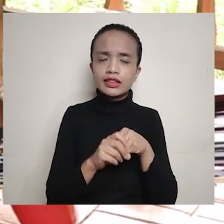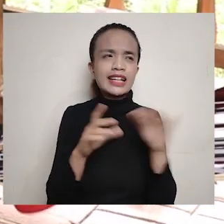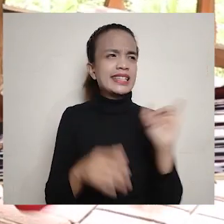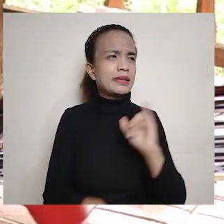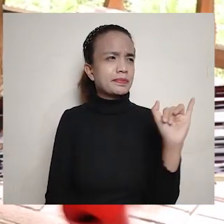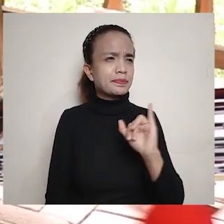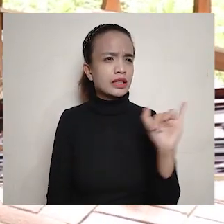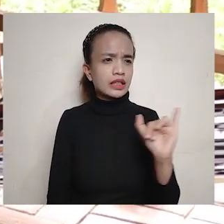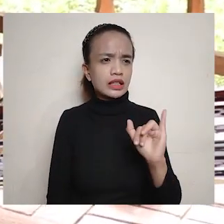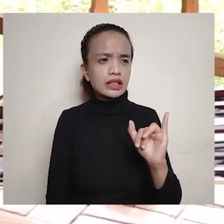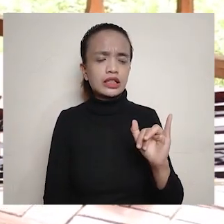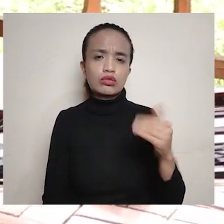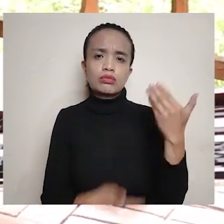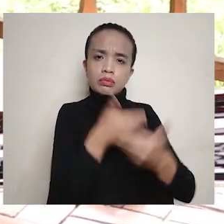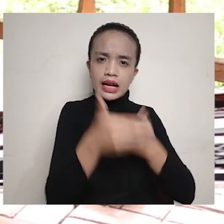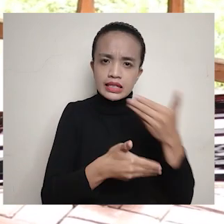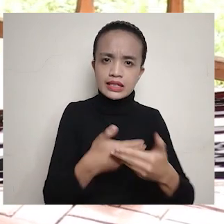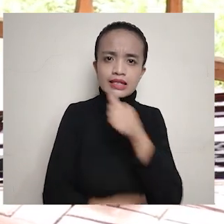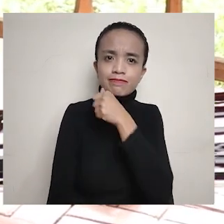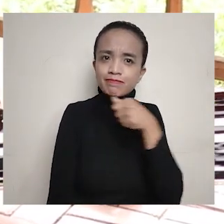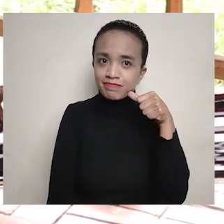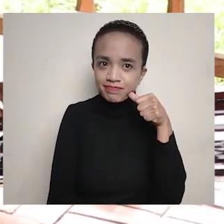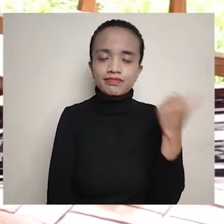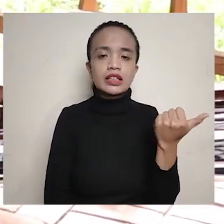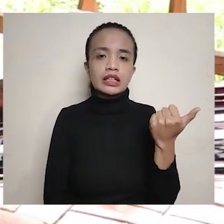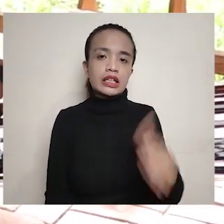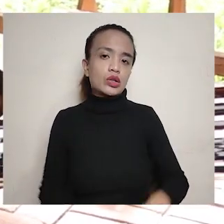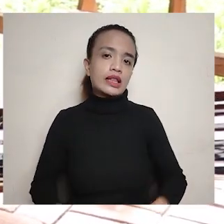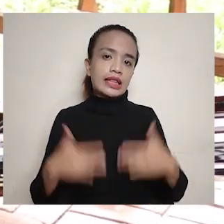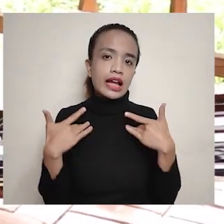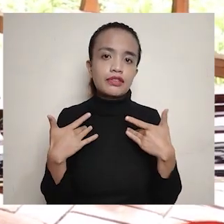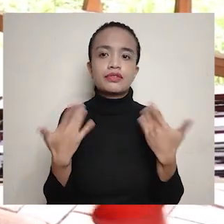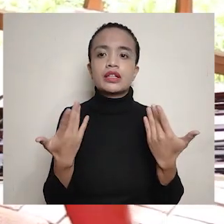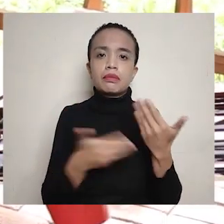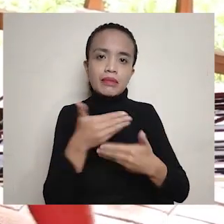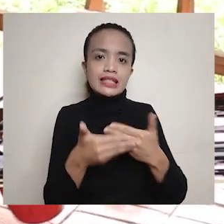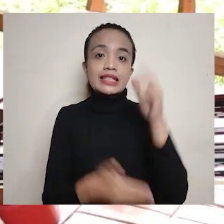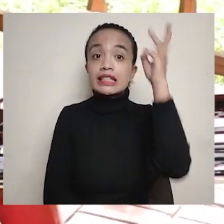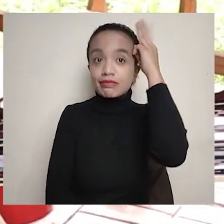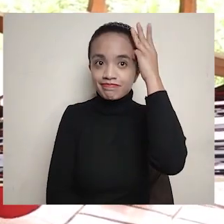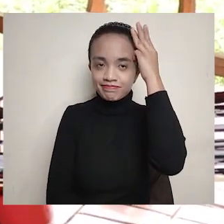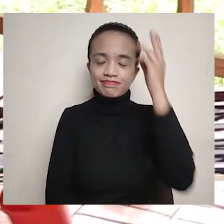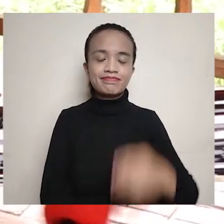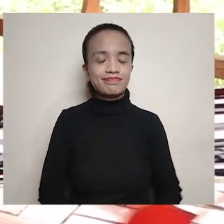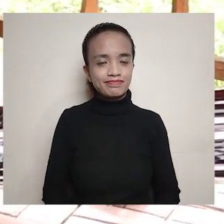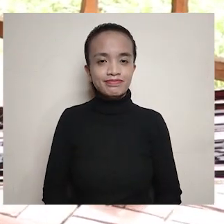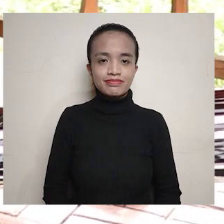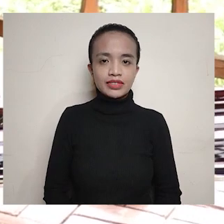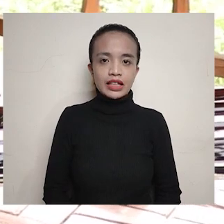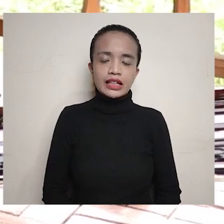parang yung cycle ng agricultural cycle, ng life cycle ng mga Ifugaos. And